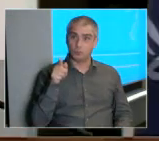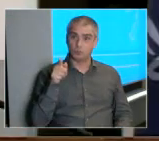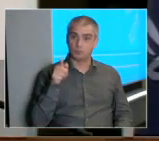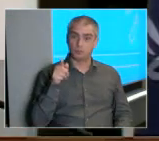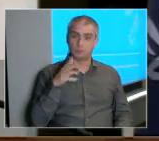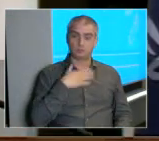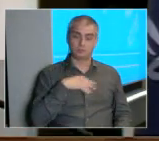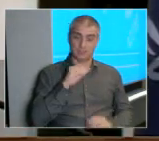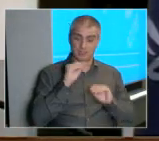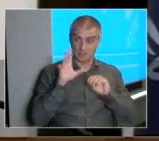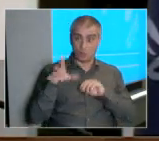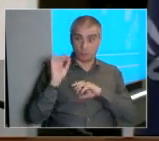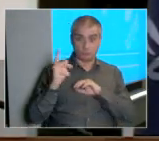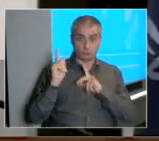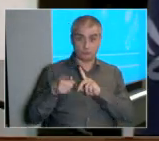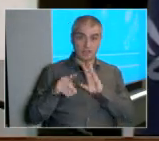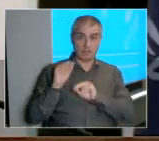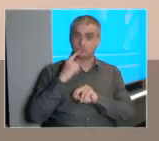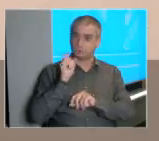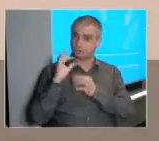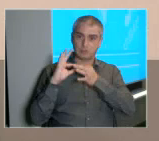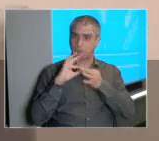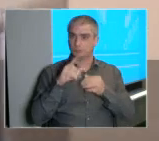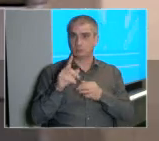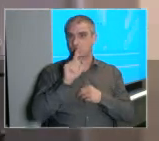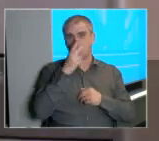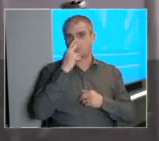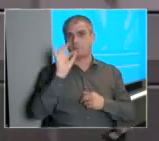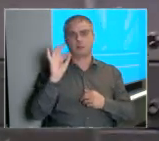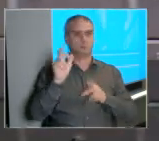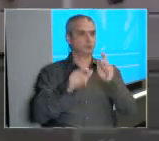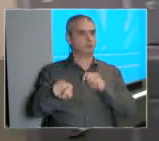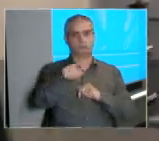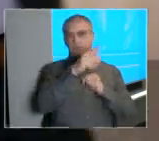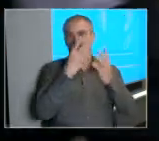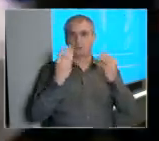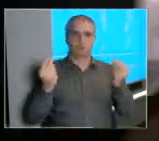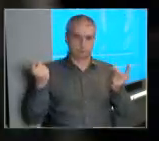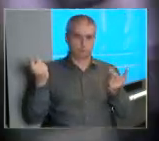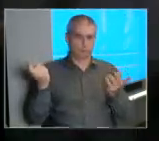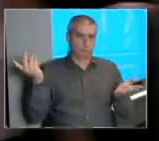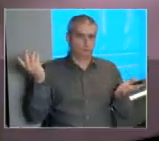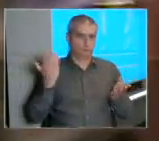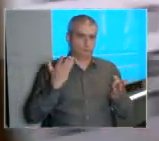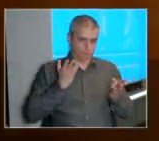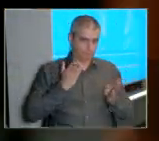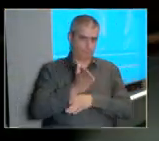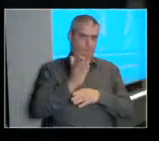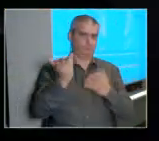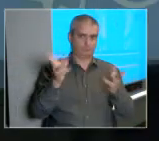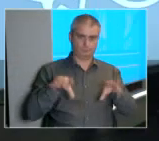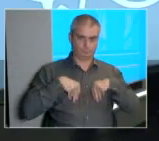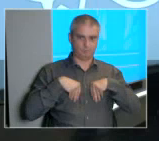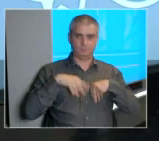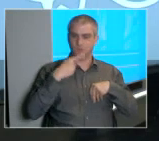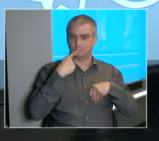לנכון לנקוט בסגנון הזה, יכול להיות שמבחינתם של אזרחים רבים הוא מתפרץ לדלת פתוחה. הוא